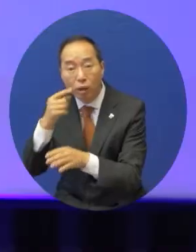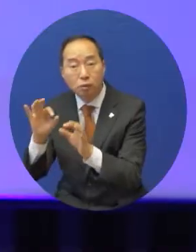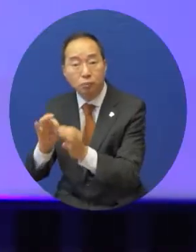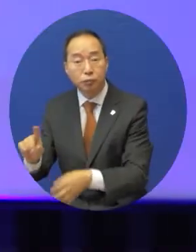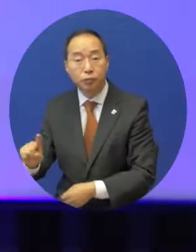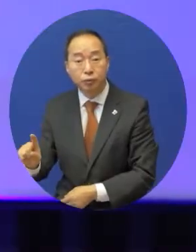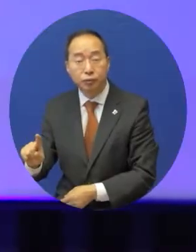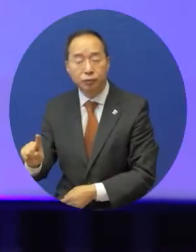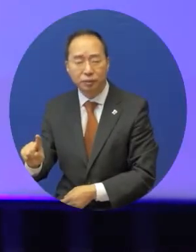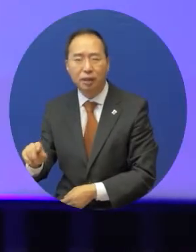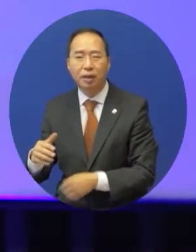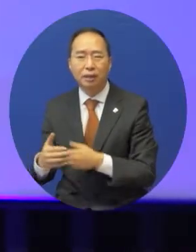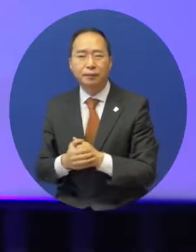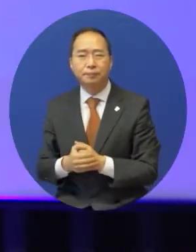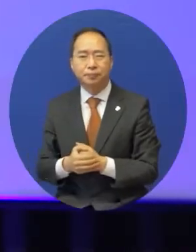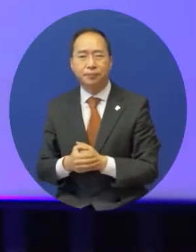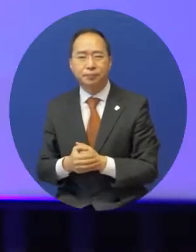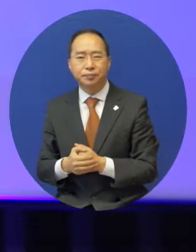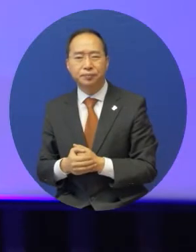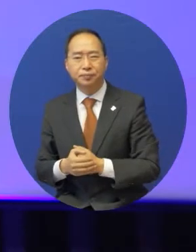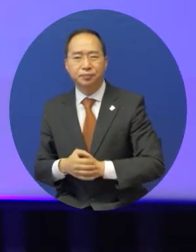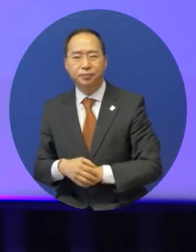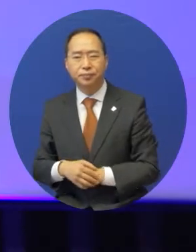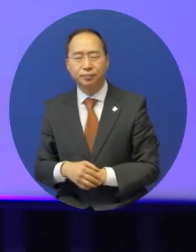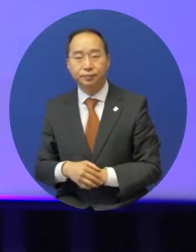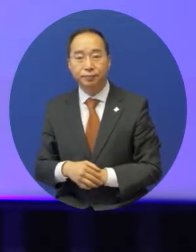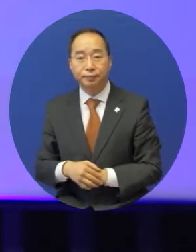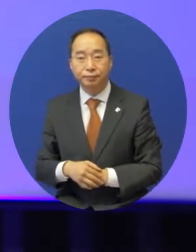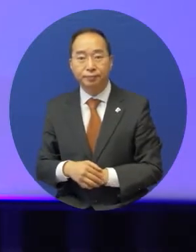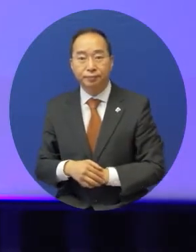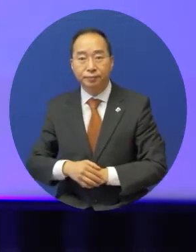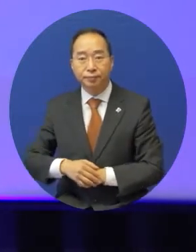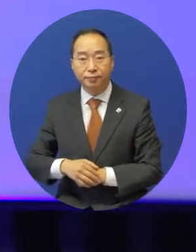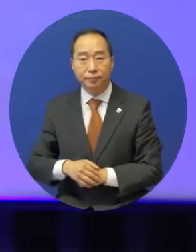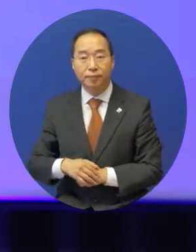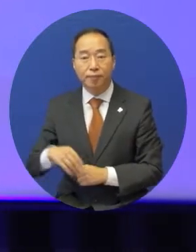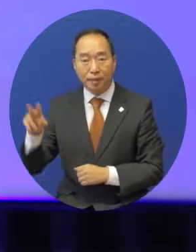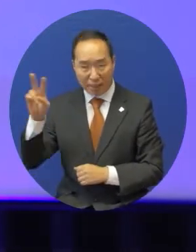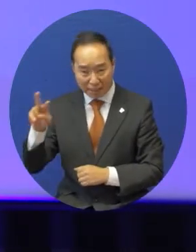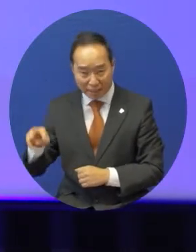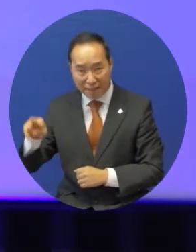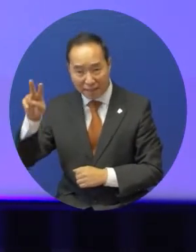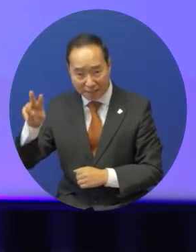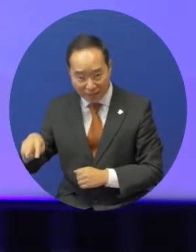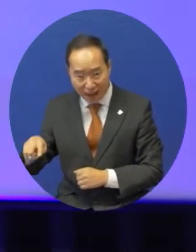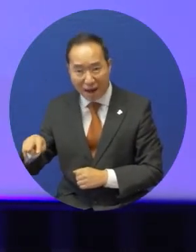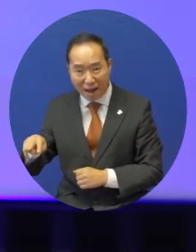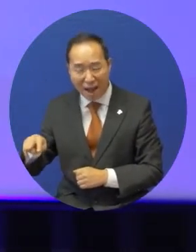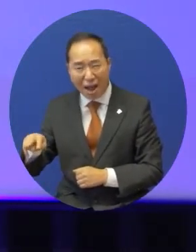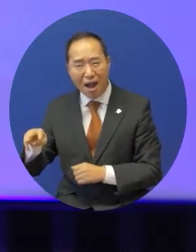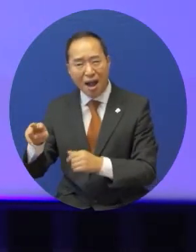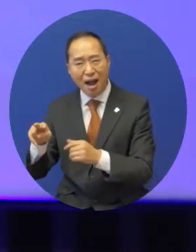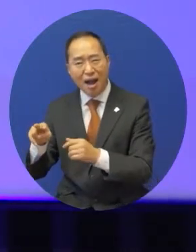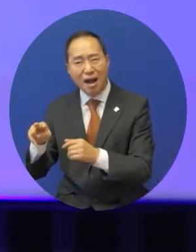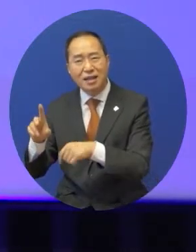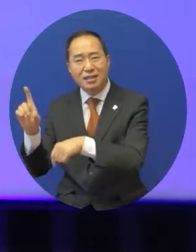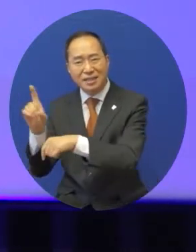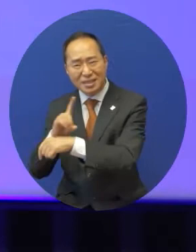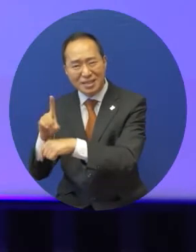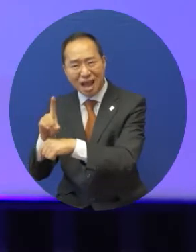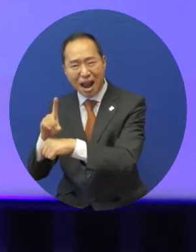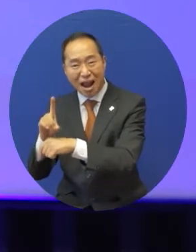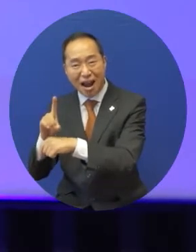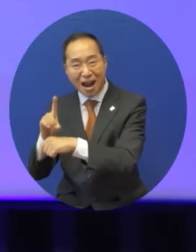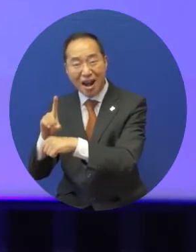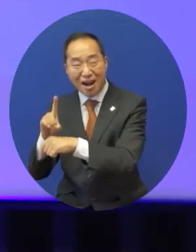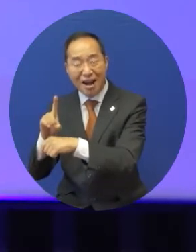들어왔지만 결국은 이제 1달러를 패깅해서 암호화폐를 그러니까